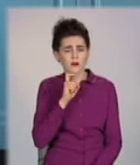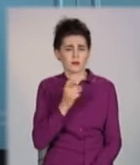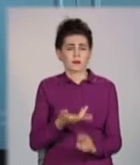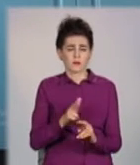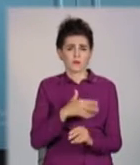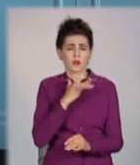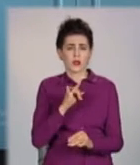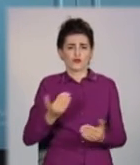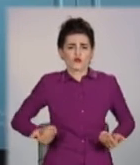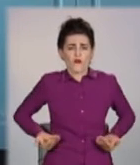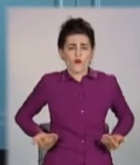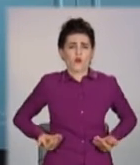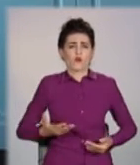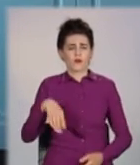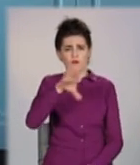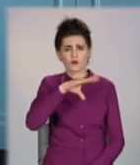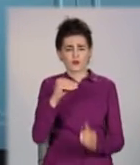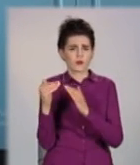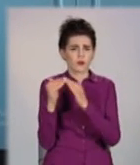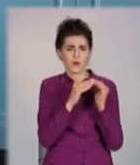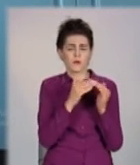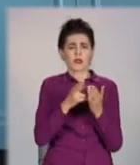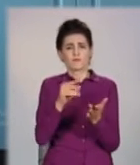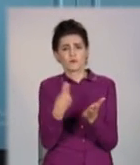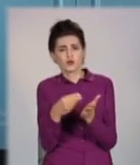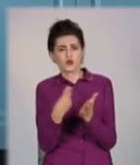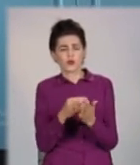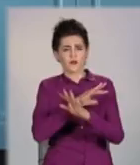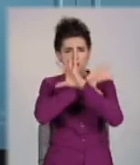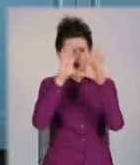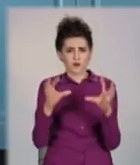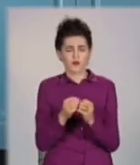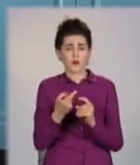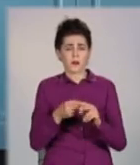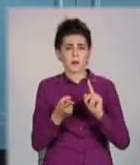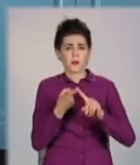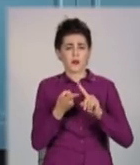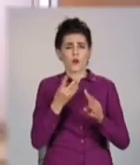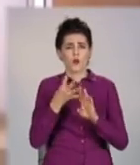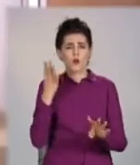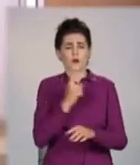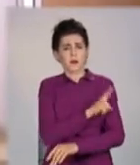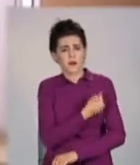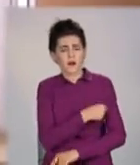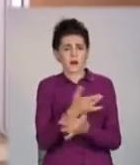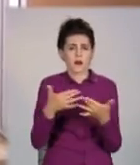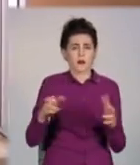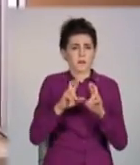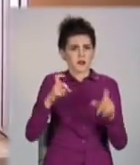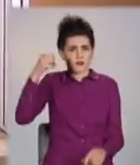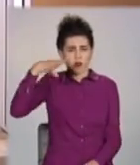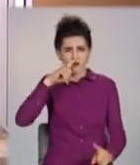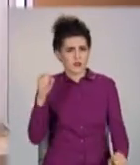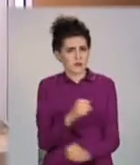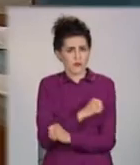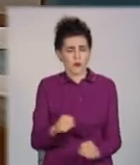і житлово-комунальна галузь, і бюджетники – це, перш за все, лікарні. Без світла медики будуть